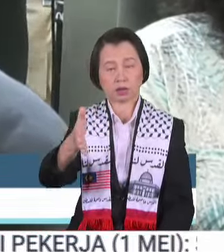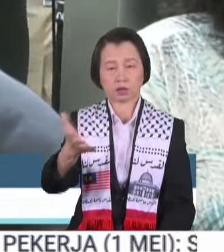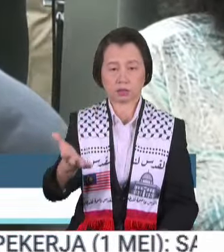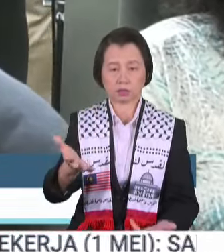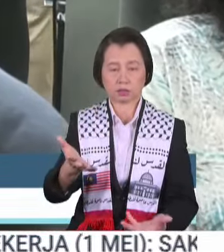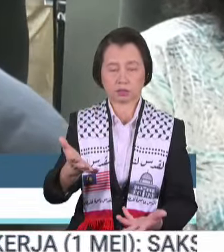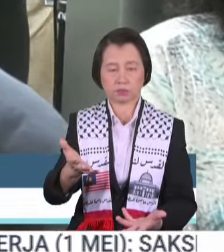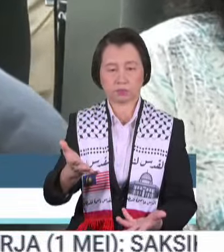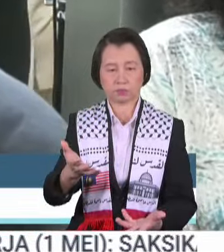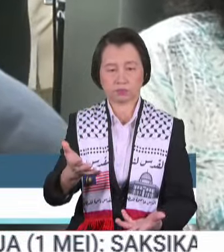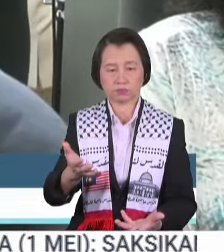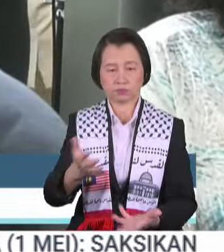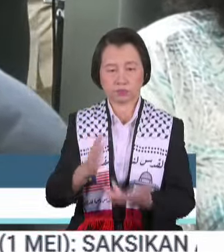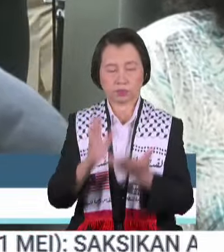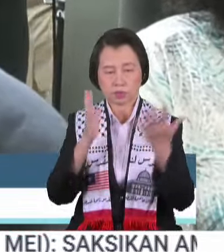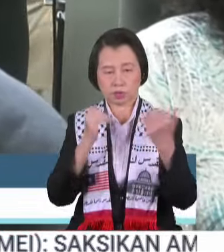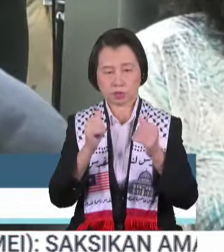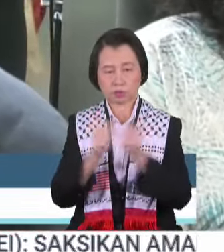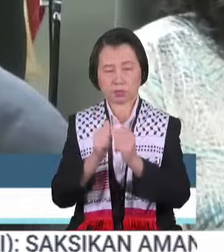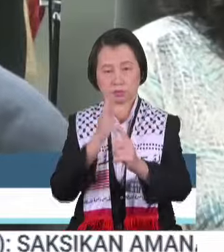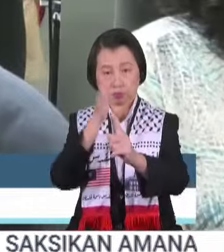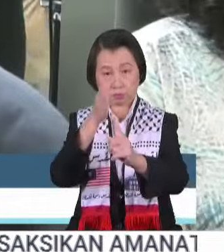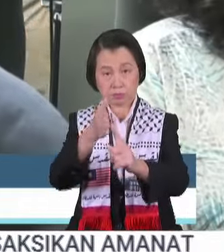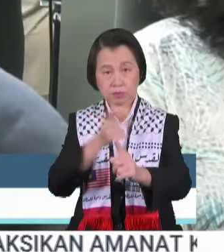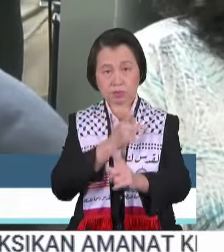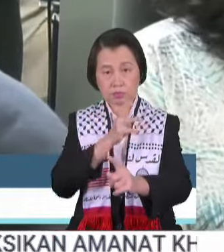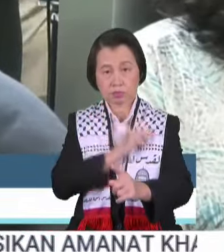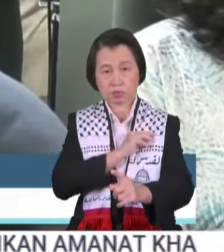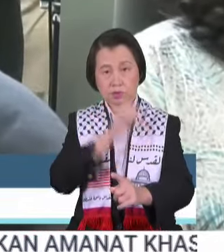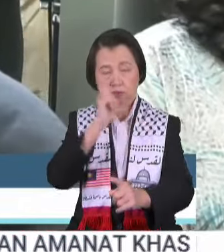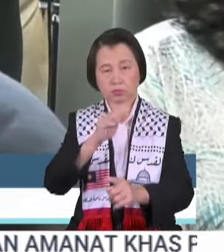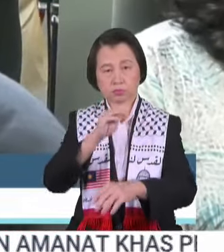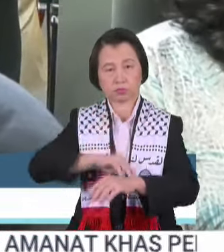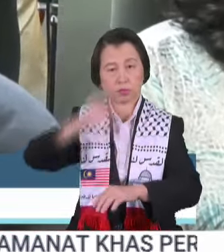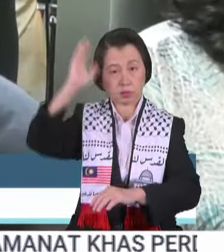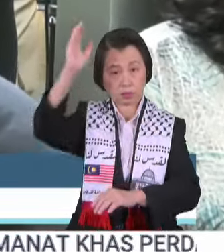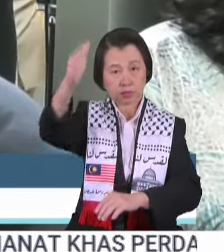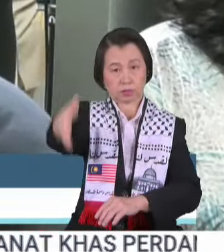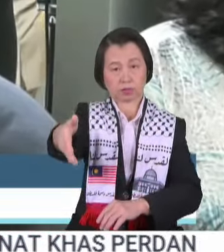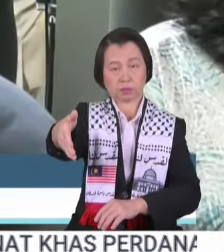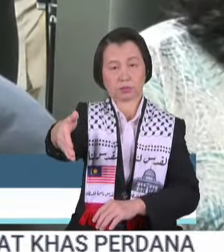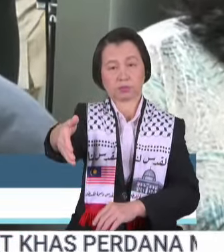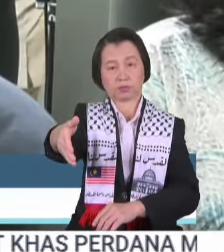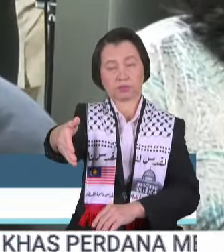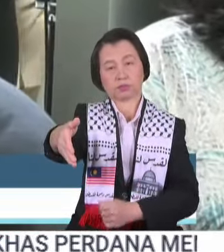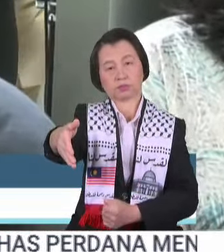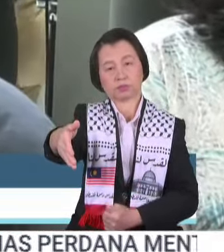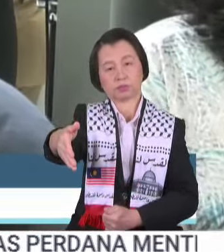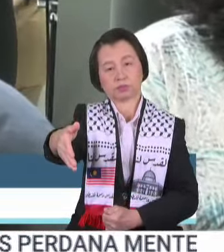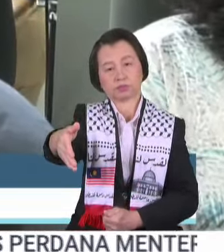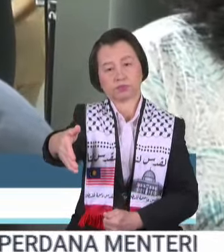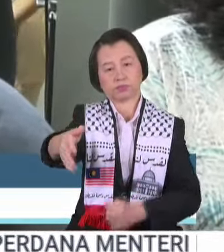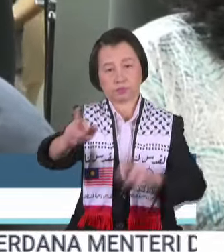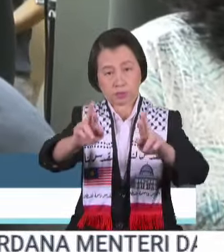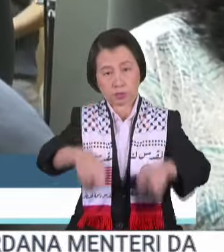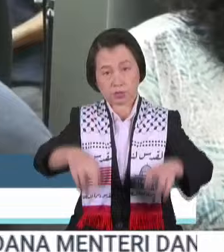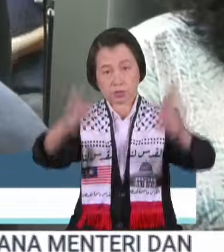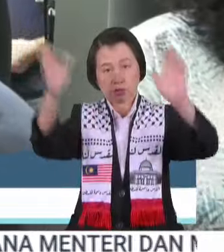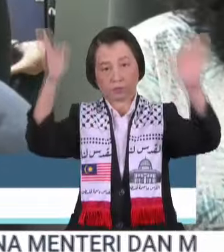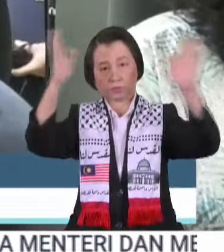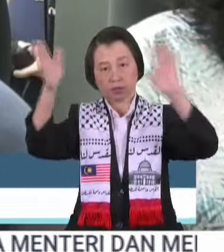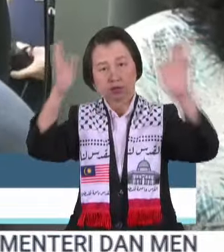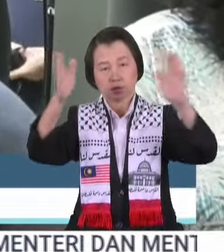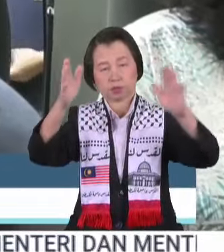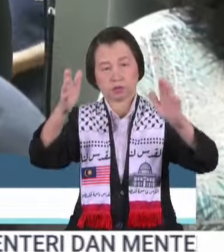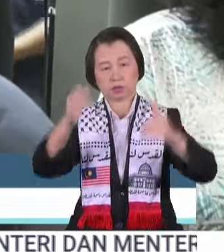supaya hala tuju kementerian ini untuk masa depan rakyat Malaysia.